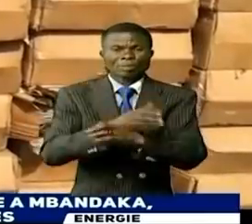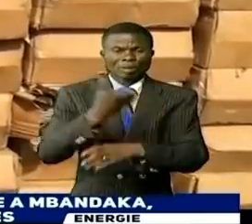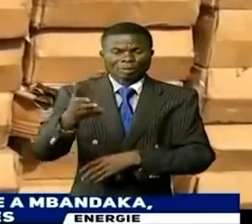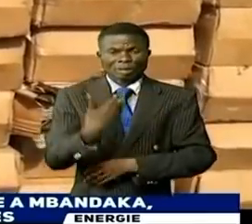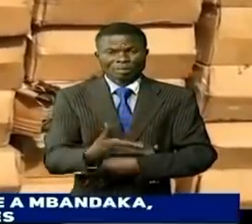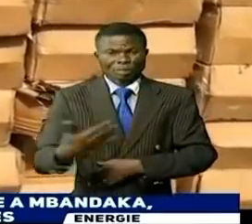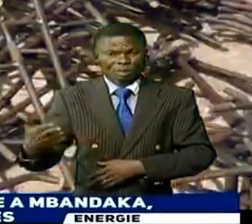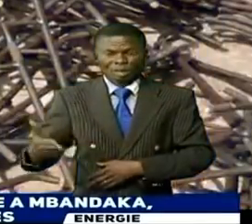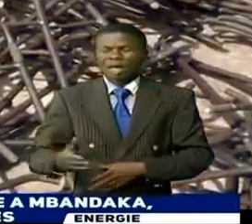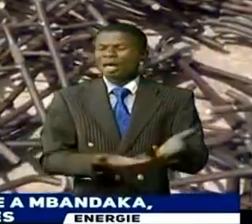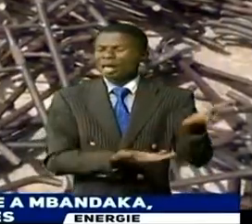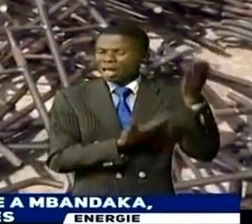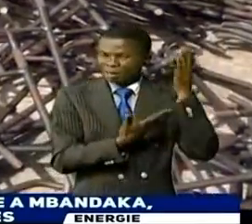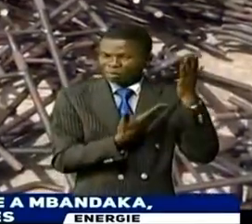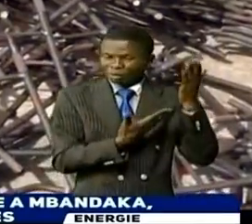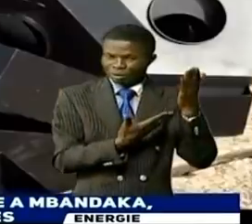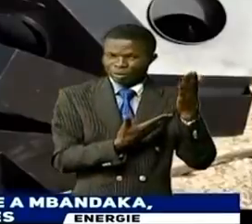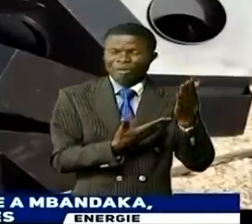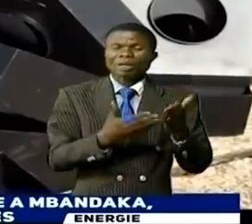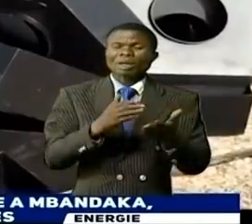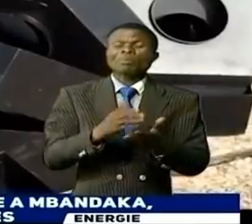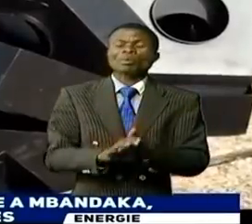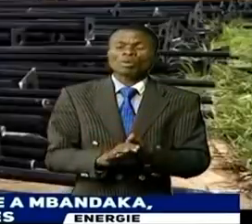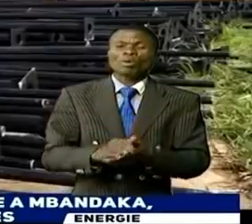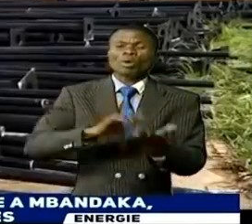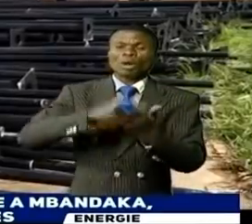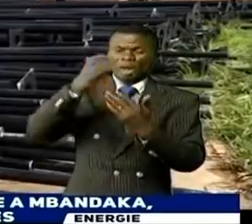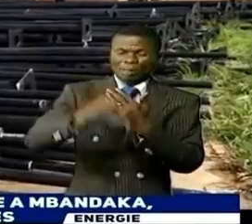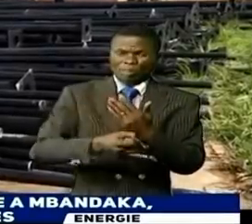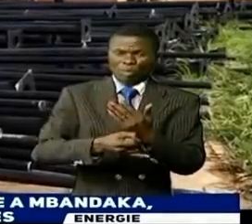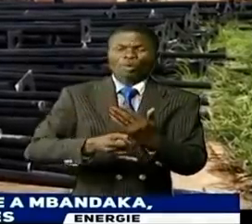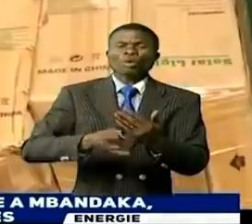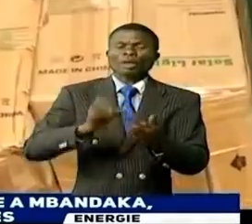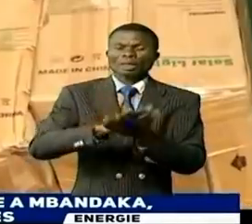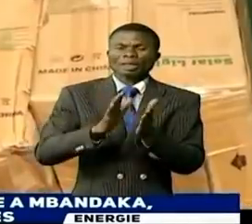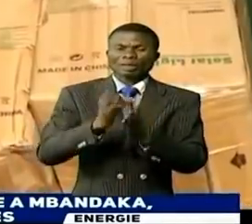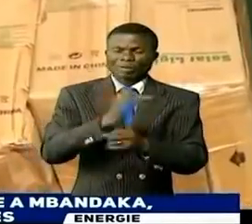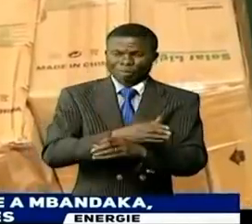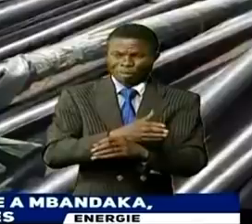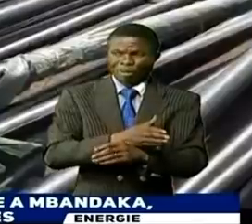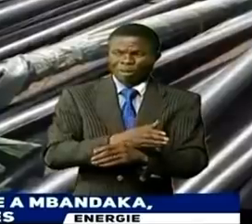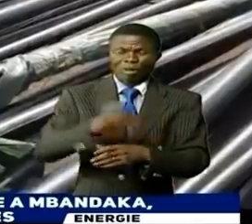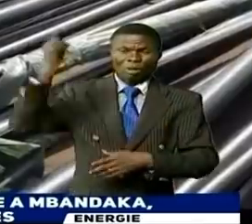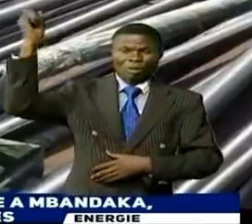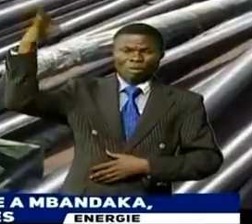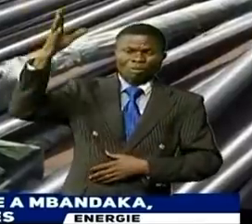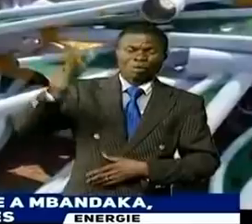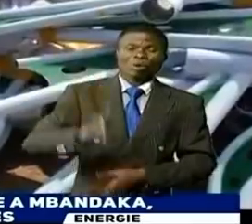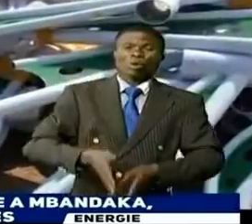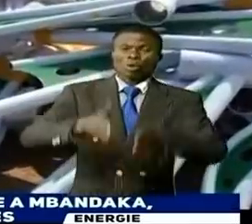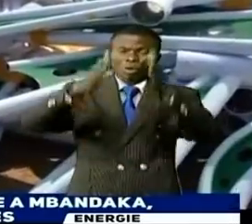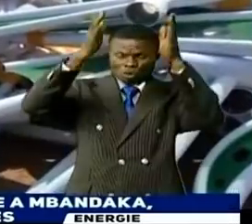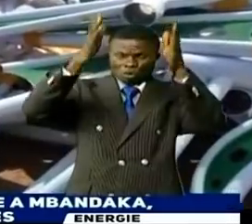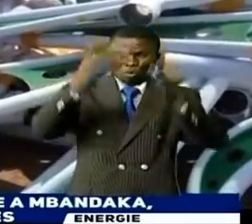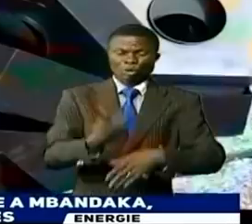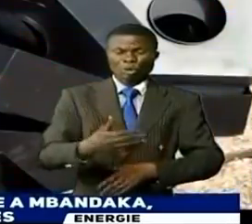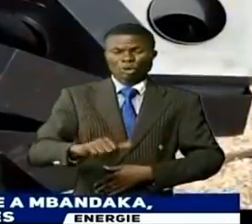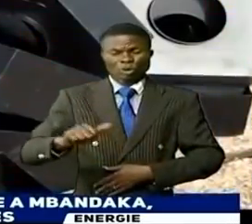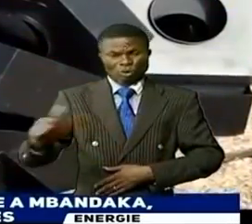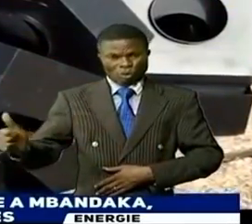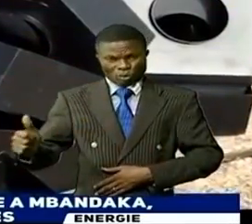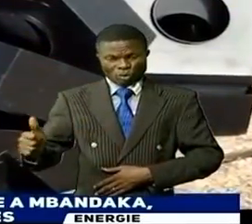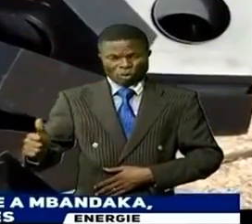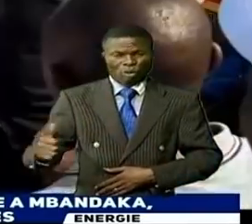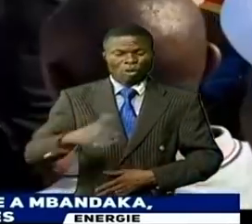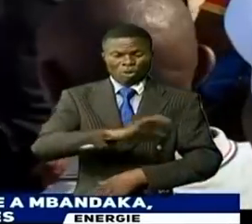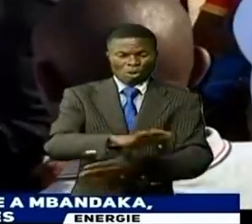matériels importants pour la matérialisation de ces projets, composés de lampadaires, poteaux, crosses et autres accessoires de